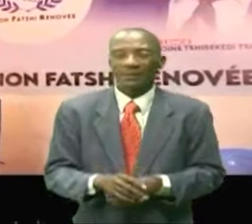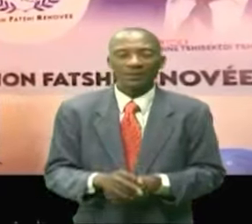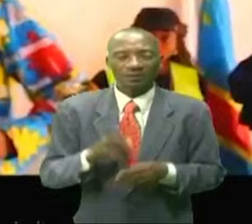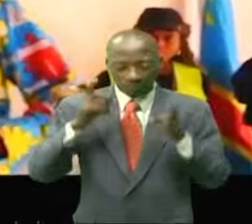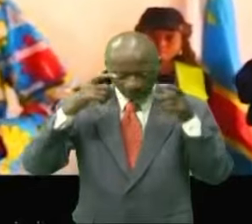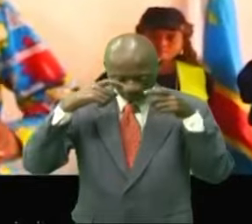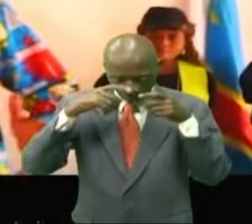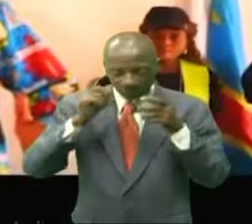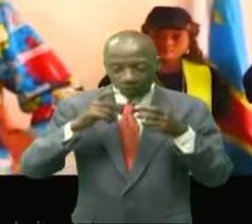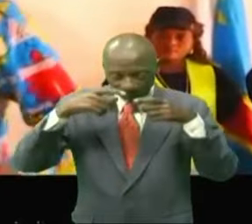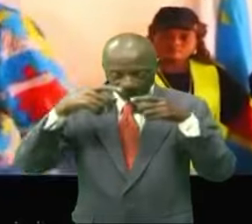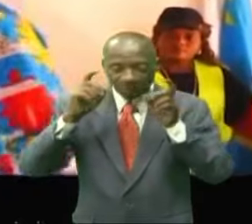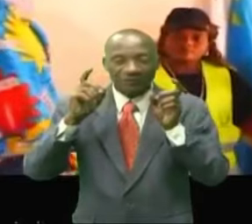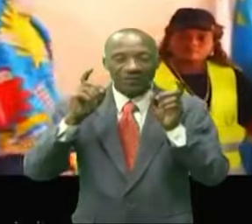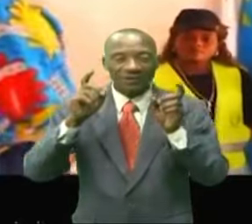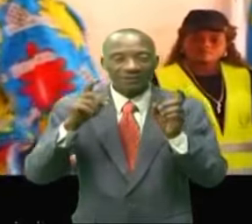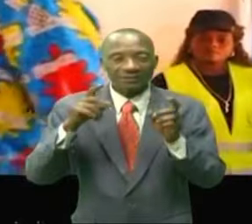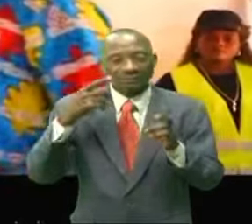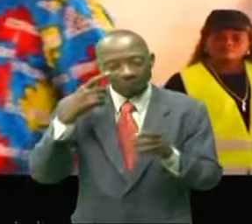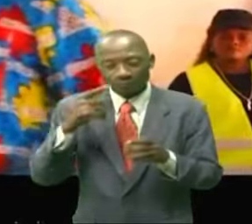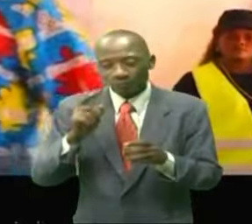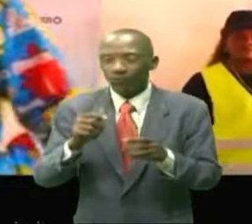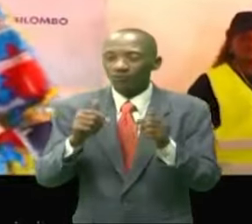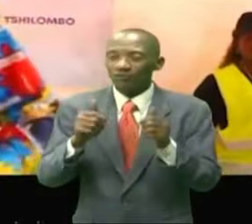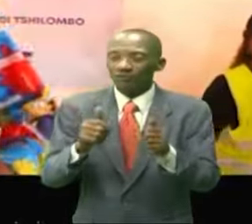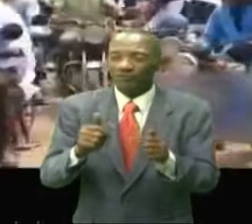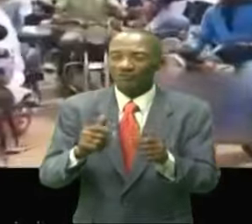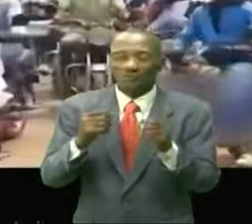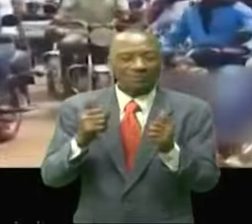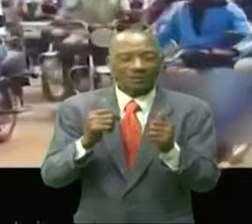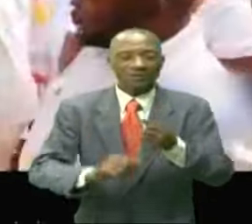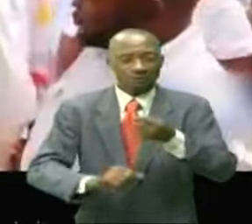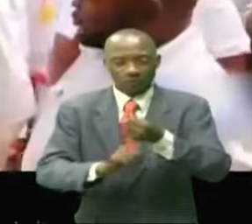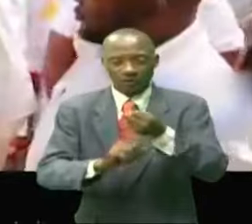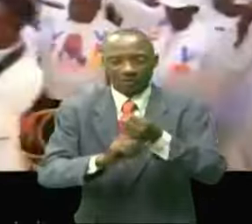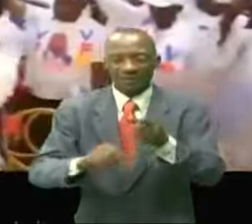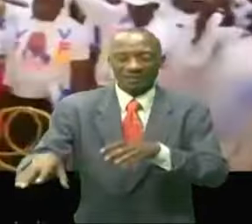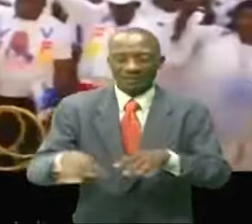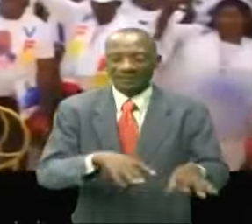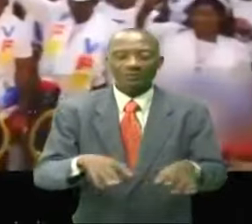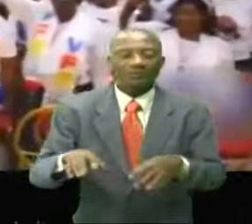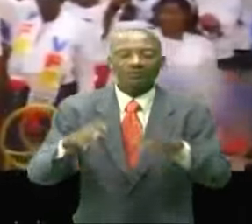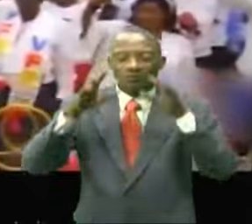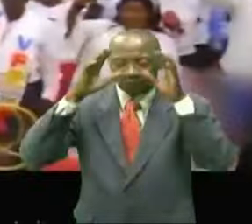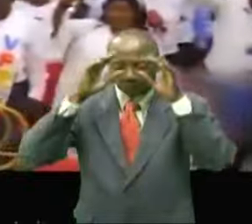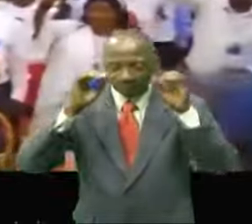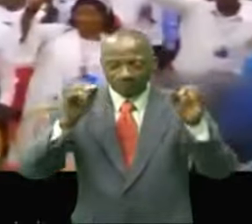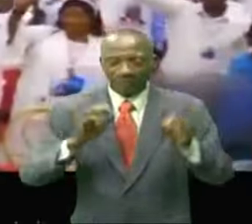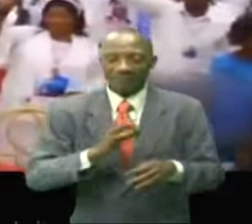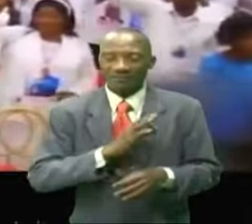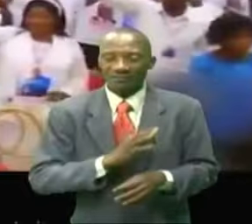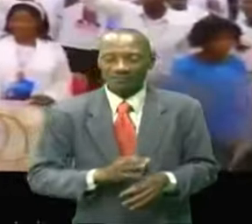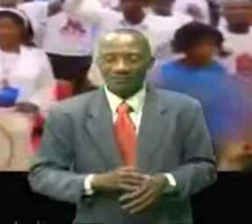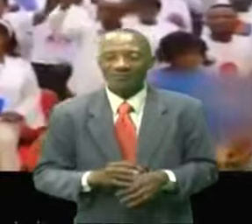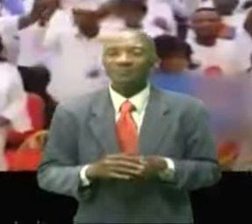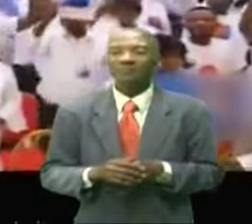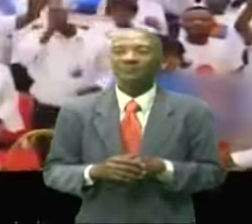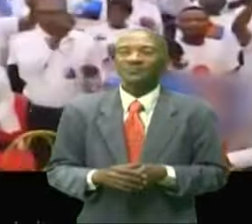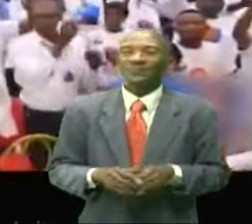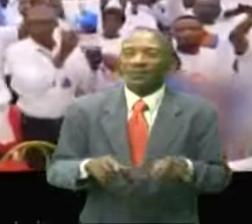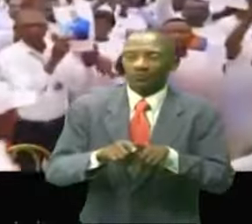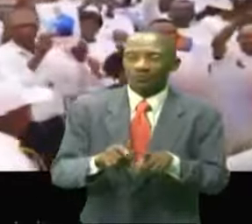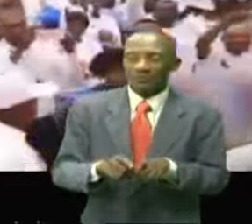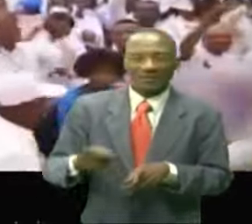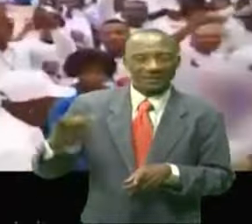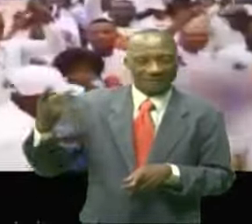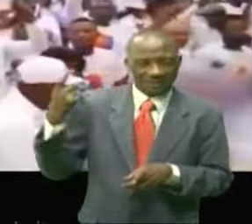de l'intégrité territoriale face à l'agression rwandaise. Vision Fatshi rénovée, membre de l'Union sacrée,